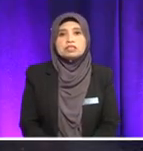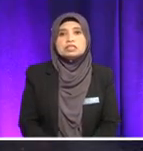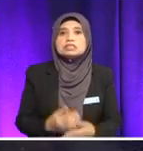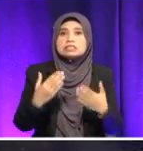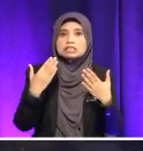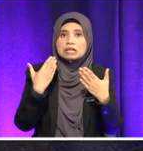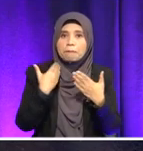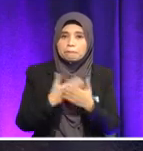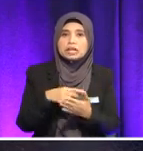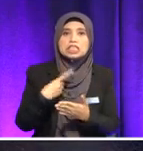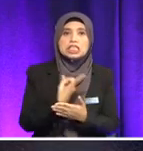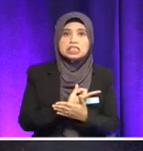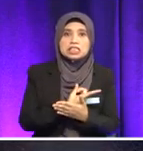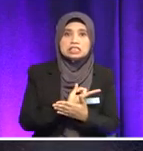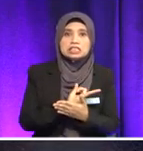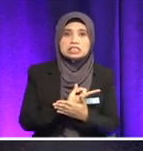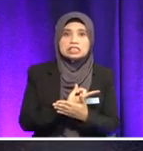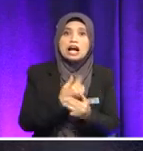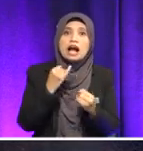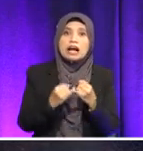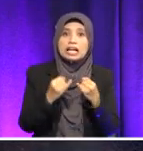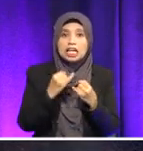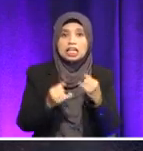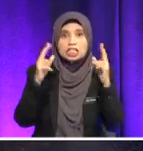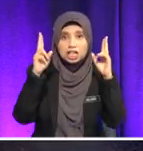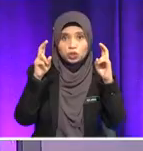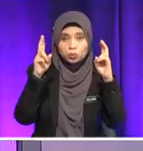sampailah kita ke pengairannya